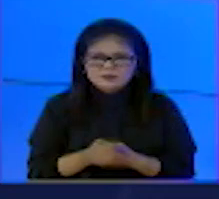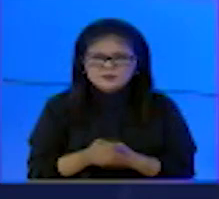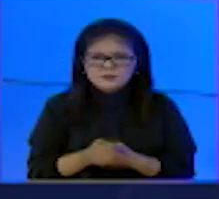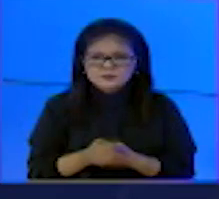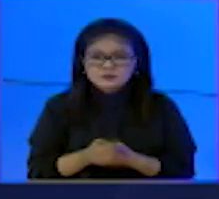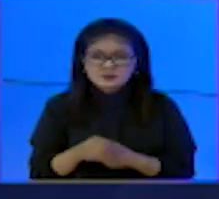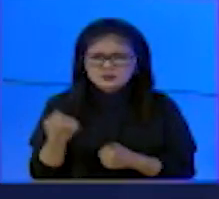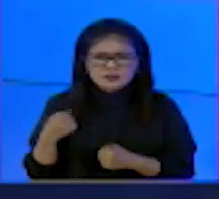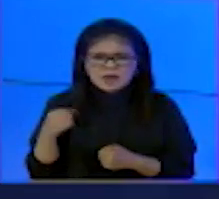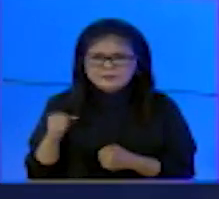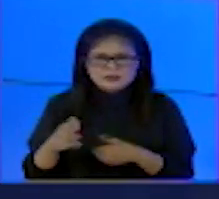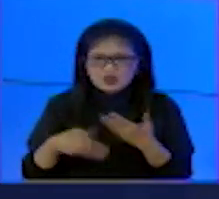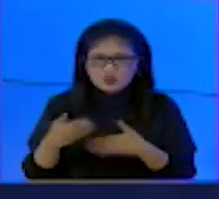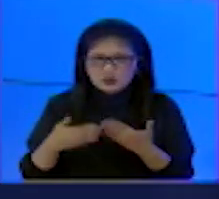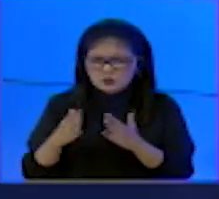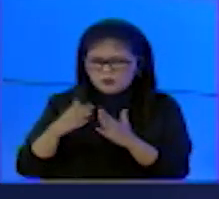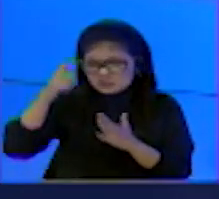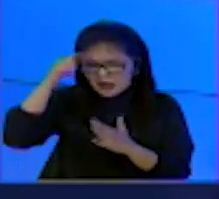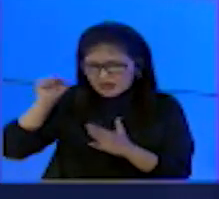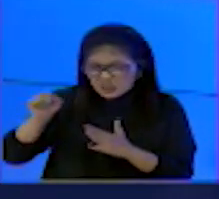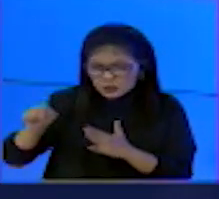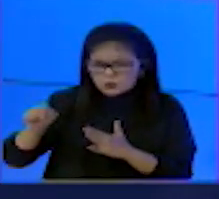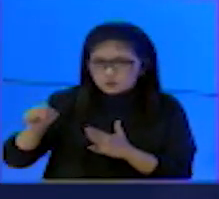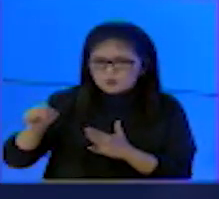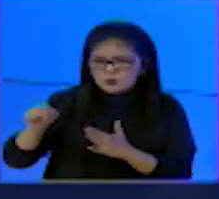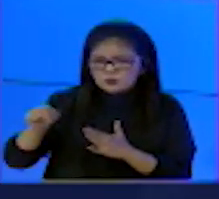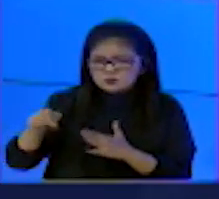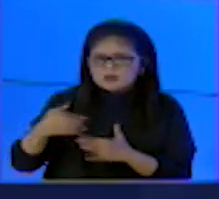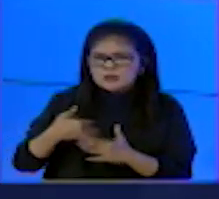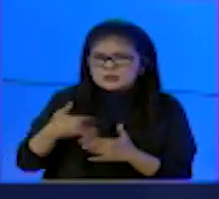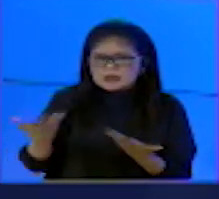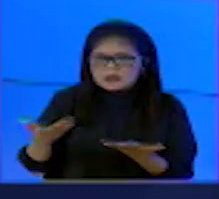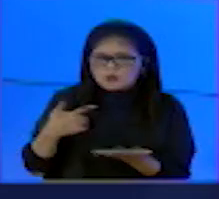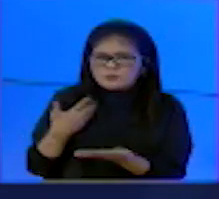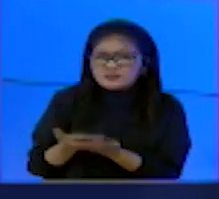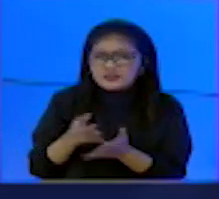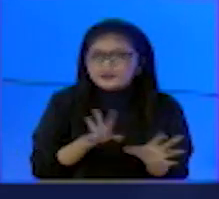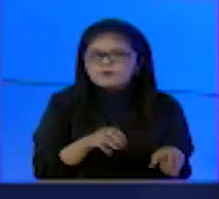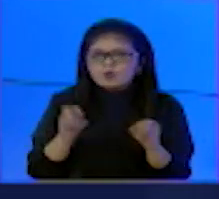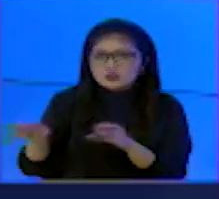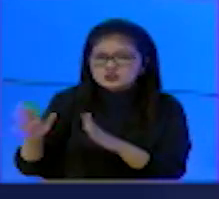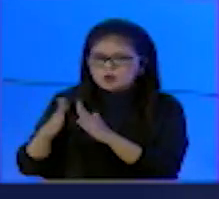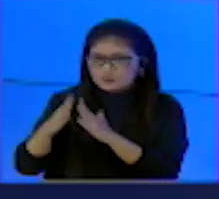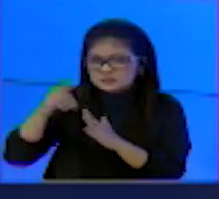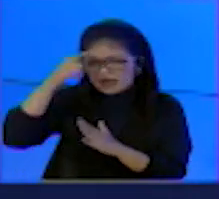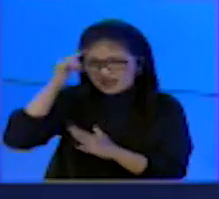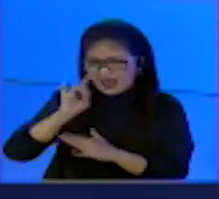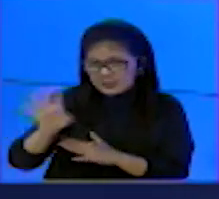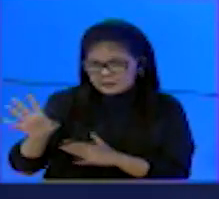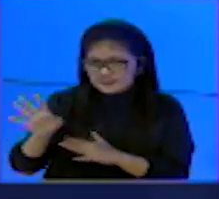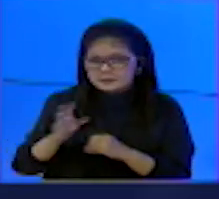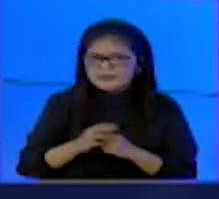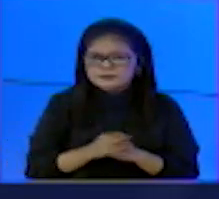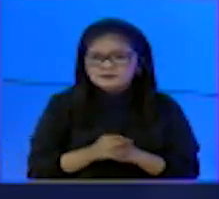bisa diproses di sini do, katanya. Nah, terus disuruhnya pergi ke rumah sakit sama mutar nggak, oh ya sih katanya. Takutnya kan